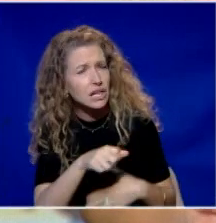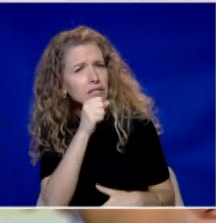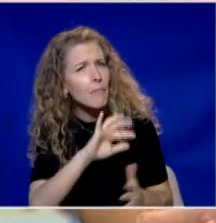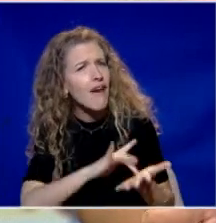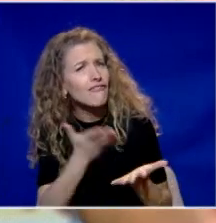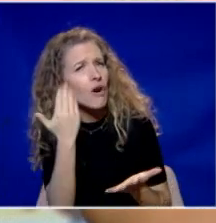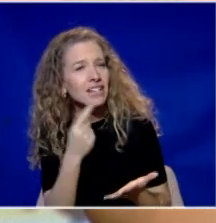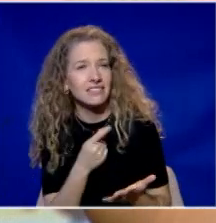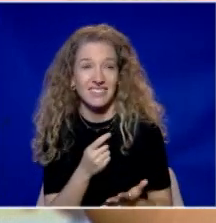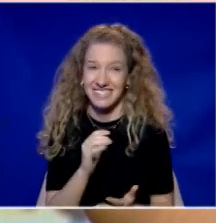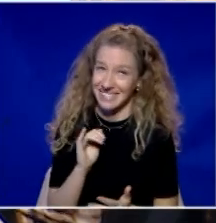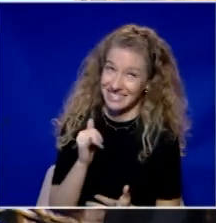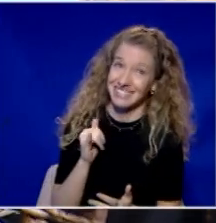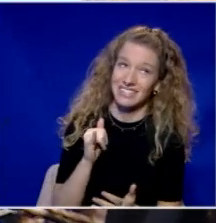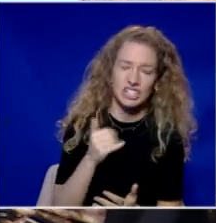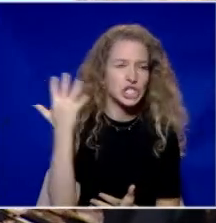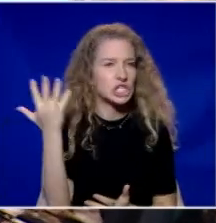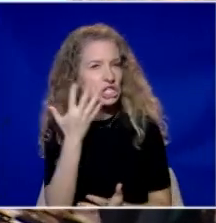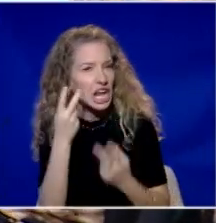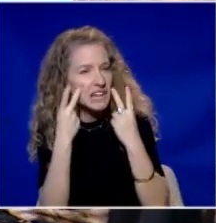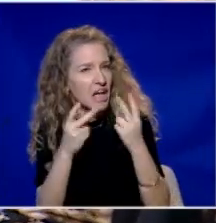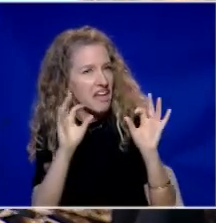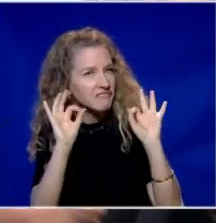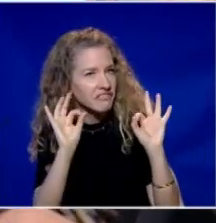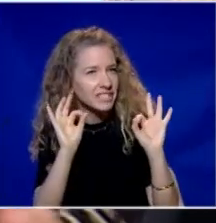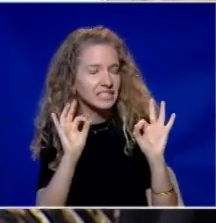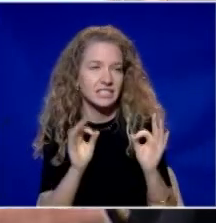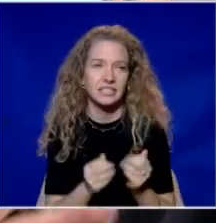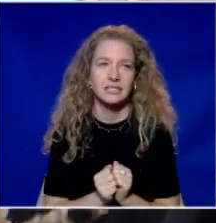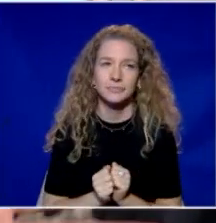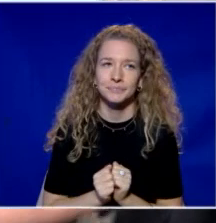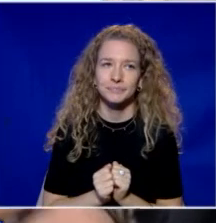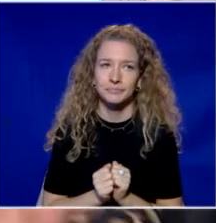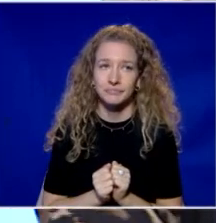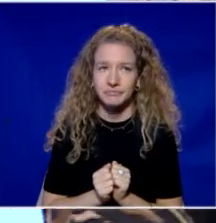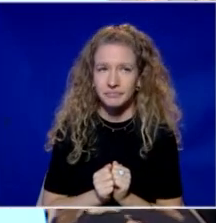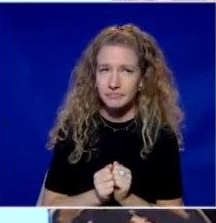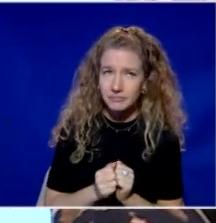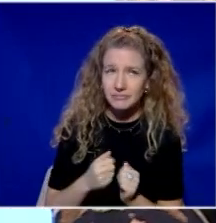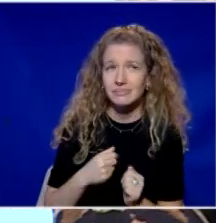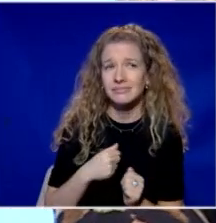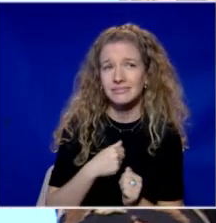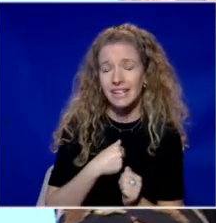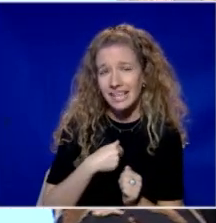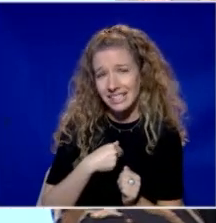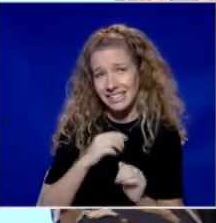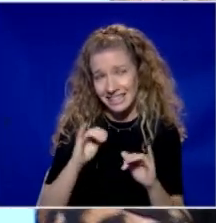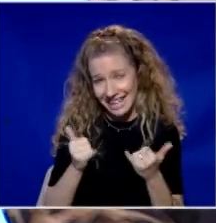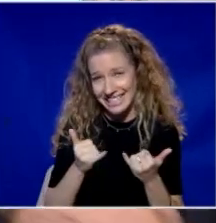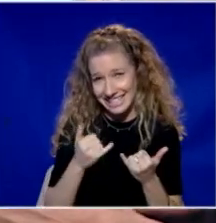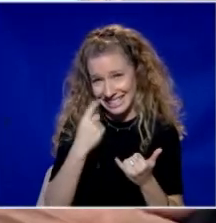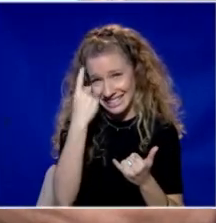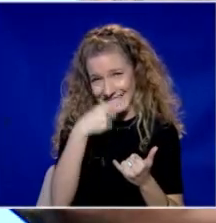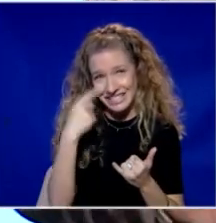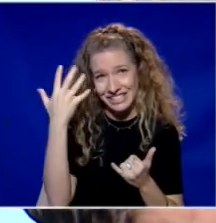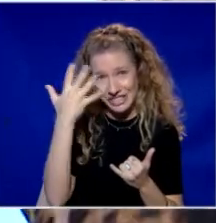למה לא שנים לא באת, לא התעניינת? לא, לא, זה עושה סתם. צבוע בשחור אומנם, כן.